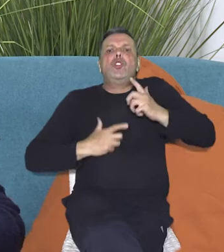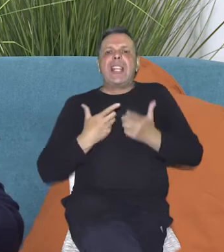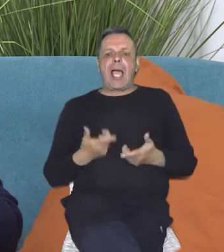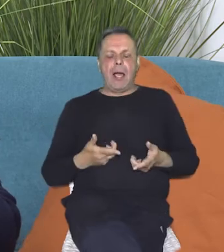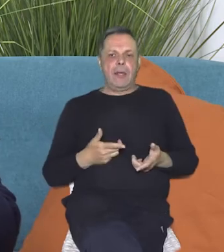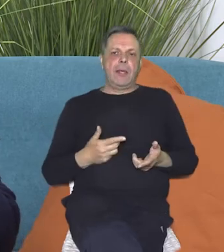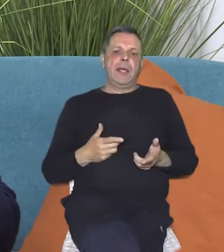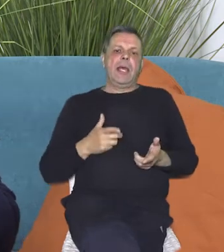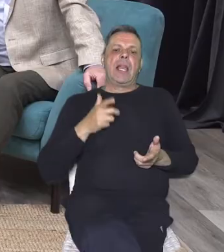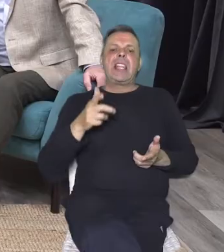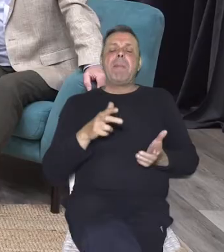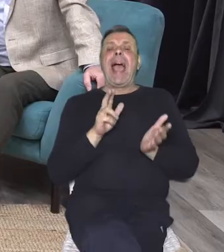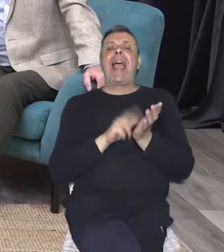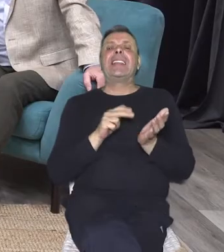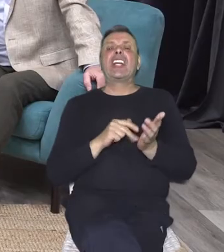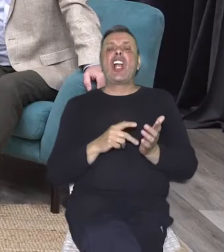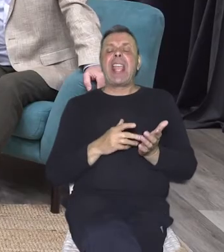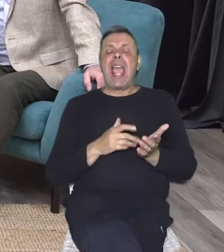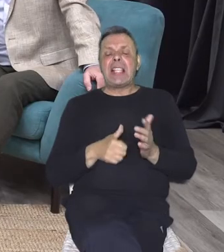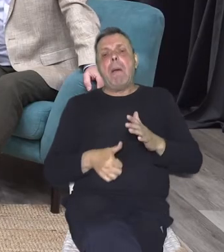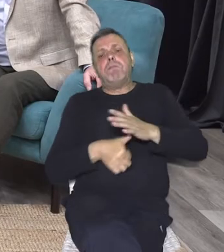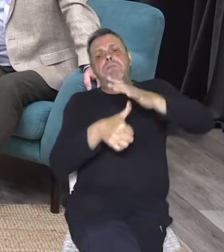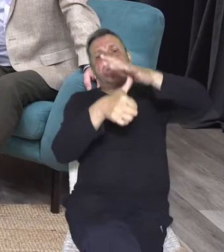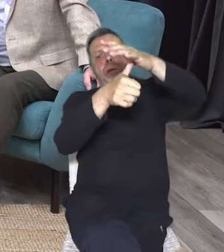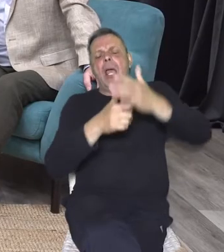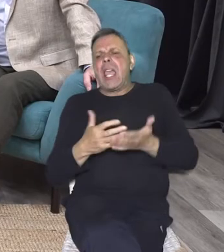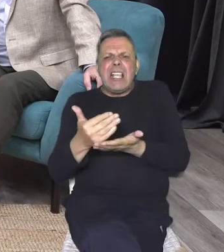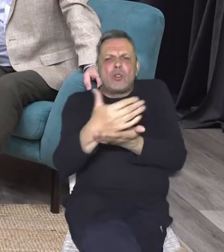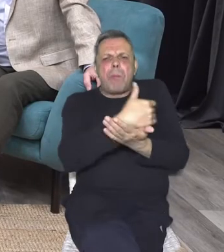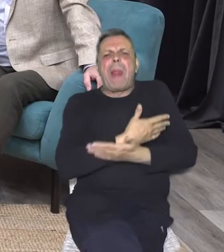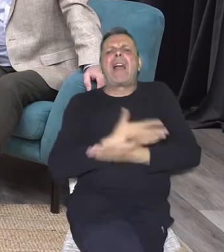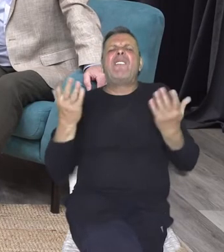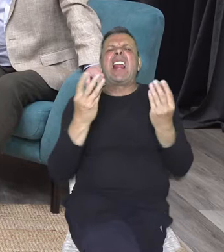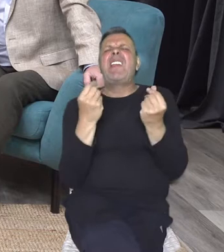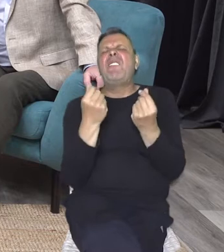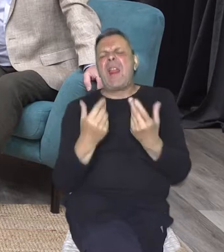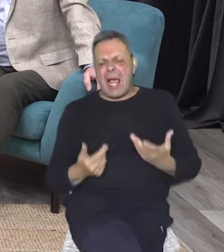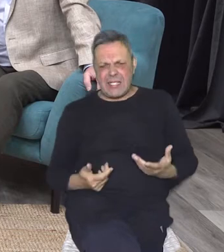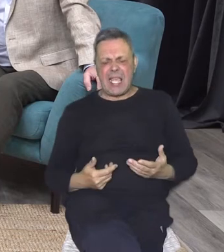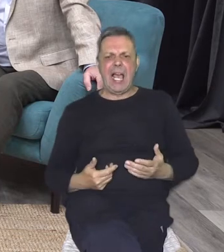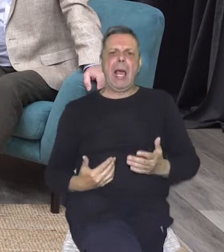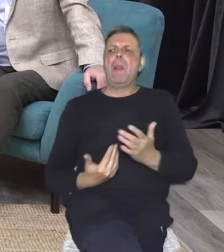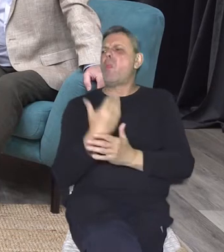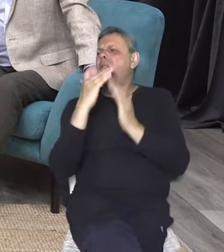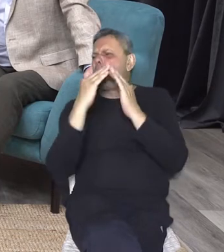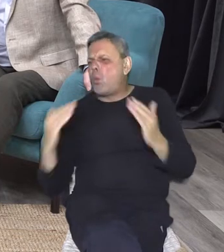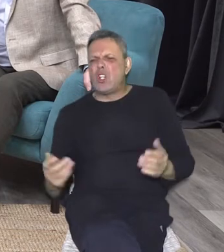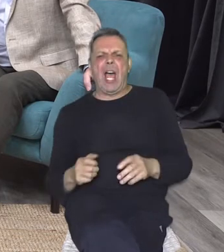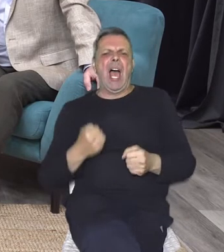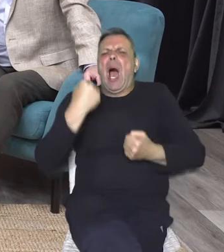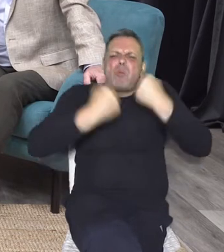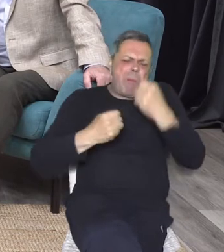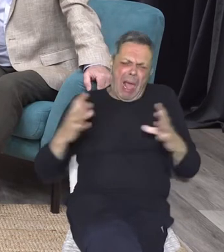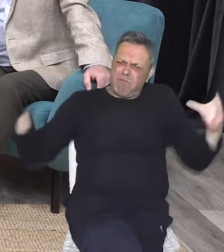koji njima je trčanje za postignućima i pribavljanje nekakvih velikih financijskih sredstava, novih kuća,